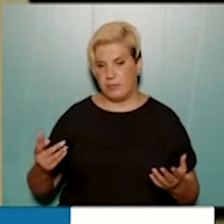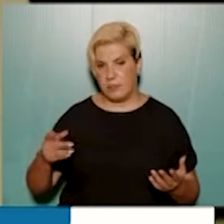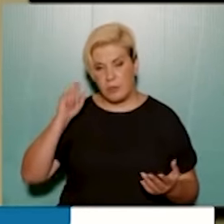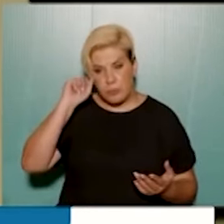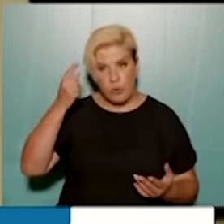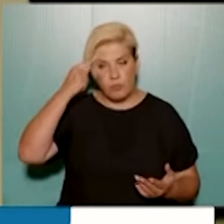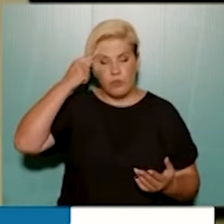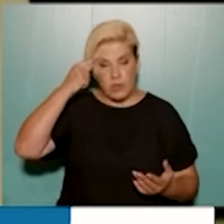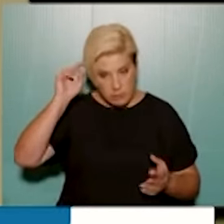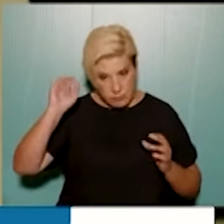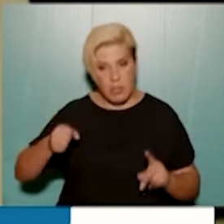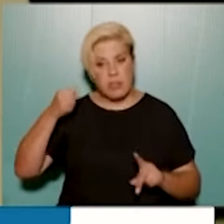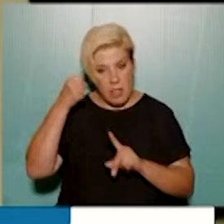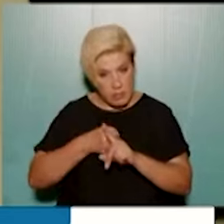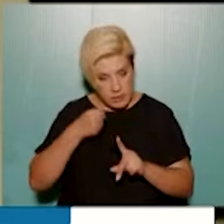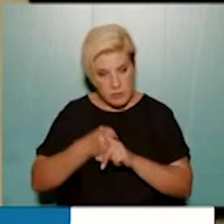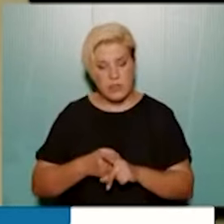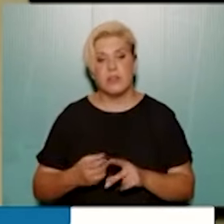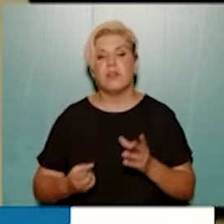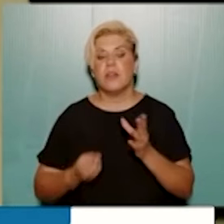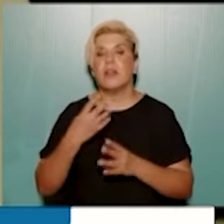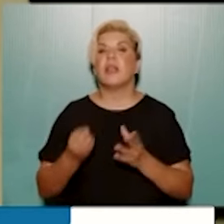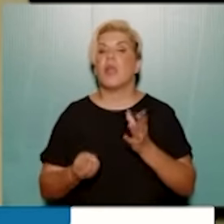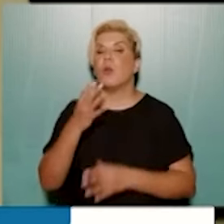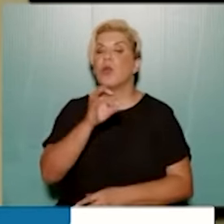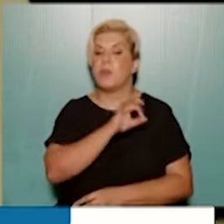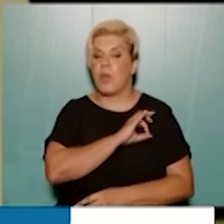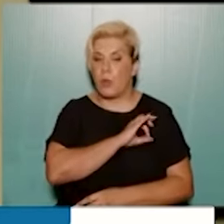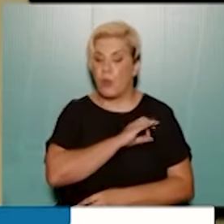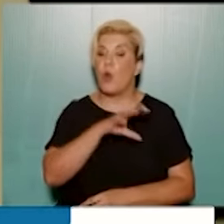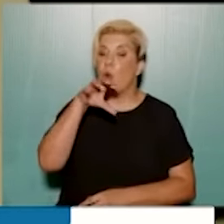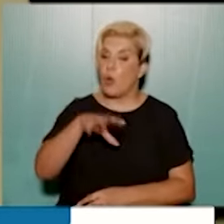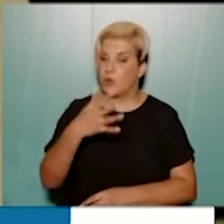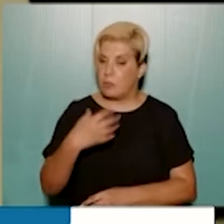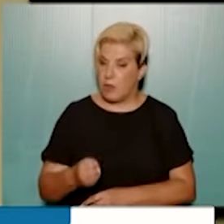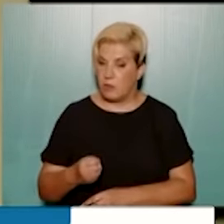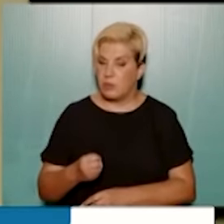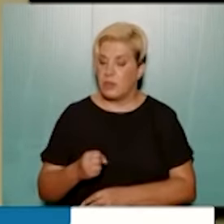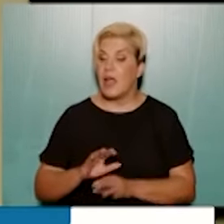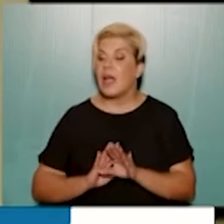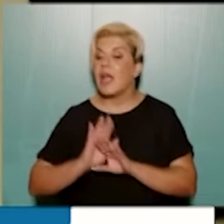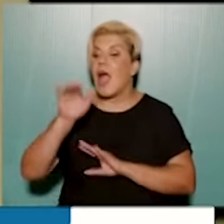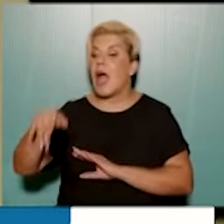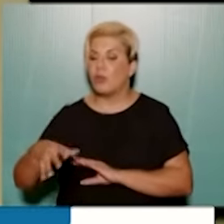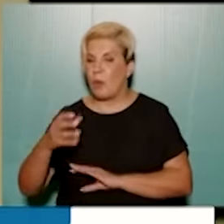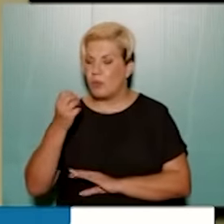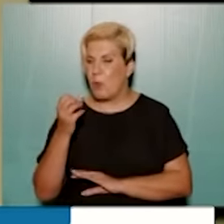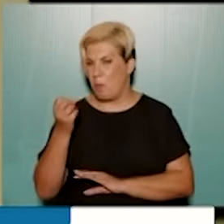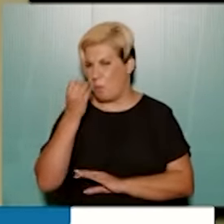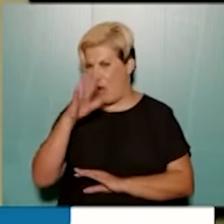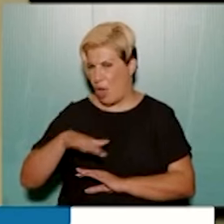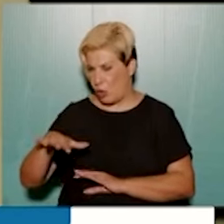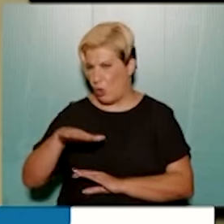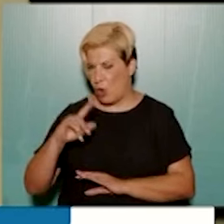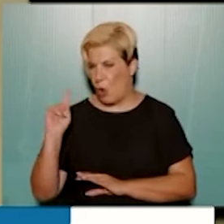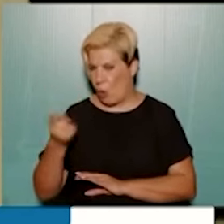λοιπόν, διεκδικήστε να γίνει ένα σύγχρονο νηπιαγωγείο. Χώρος υπάρχει κάτω από το πάρκο για όλους, στο εγκαταλειμμένο οικόπεδο του Δήμου, που